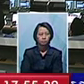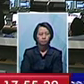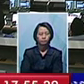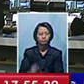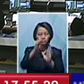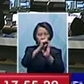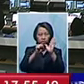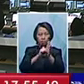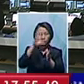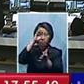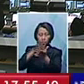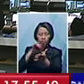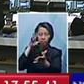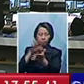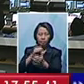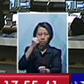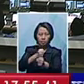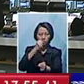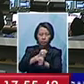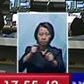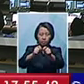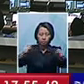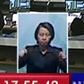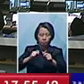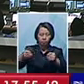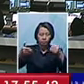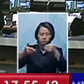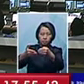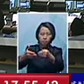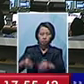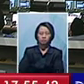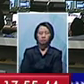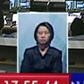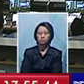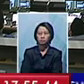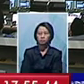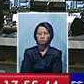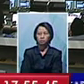Syaratnya suami dan isteri mestilah bekerja di lokasi yang berdekatan.